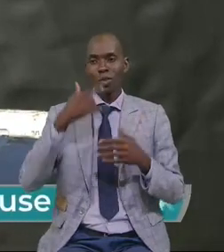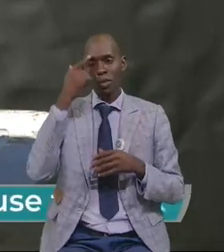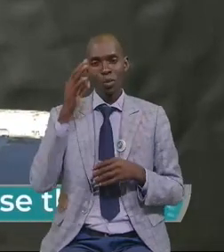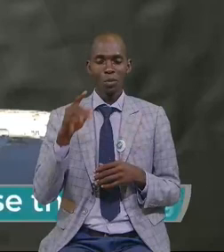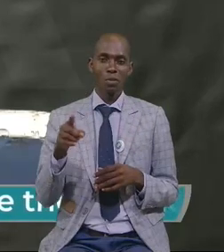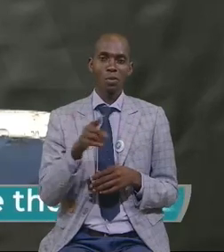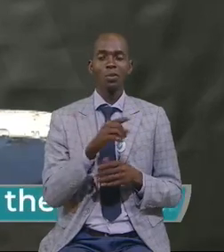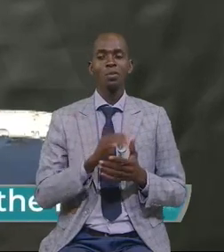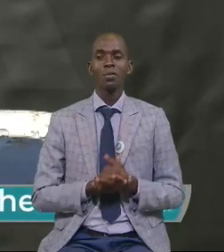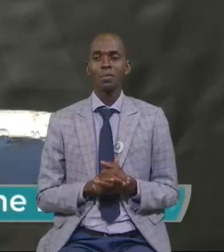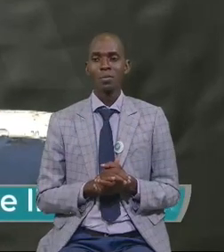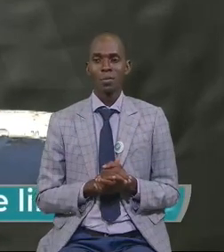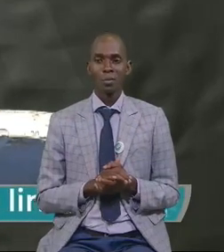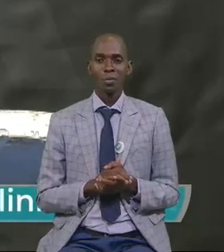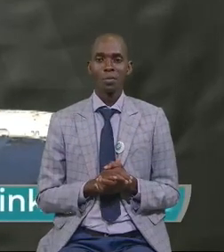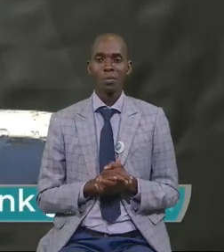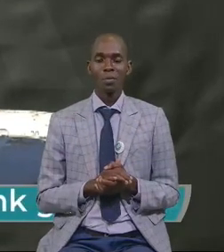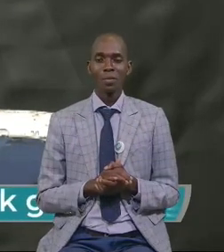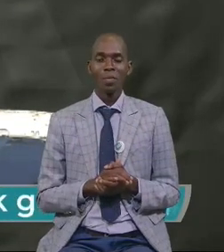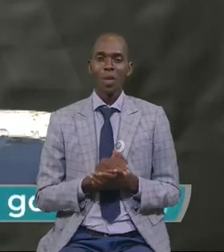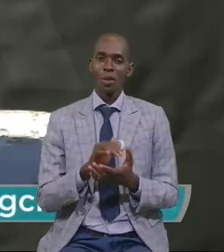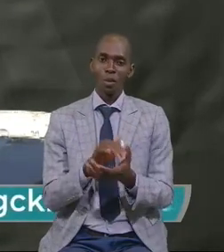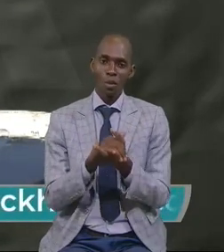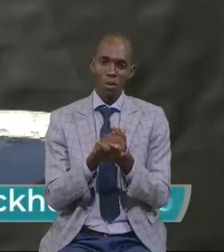Le ciel est en liesse à cause de vous.